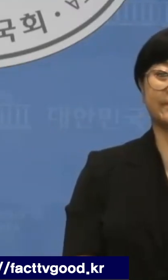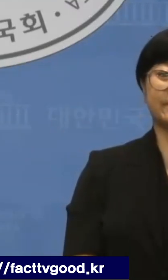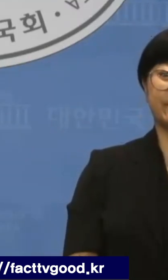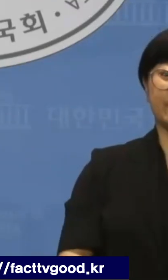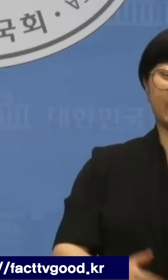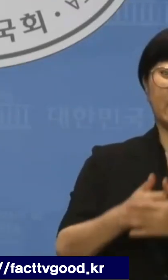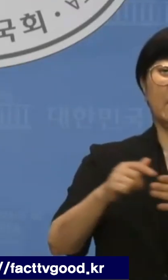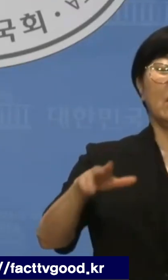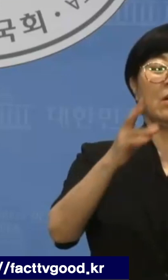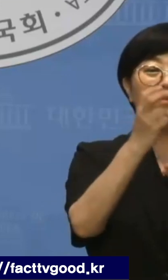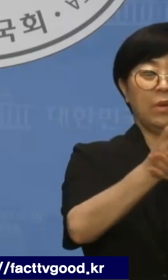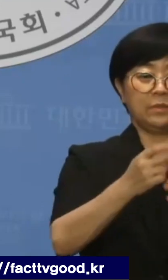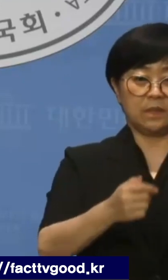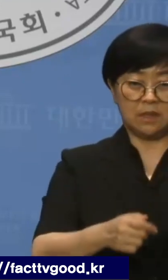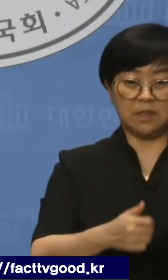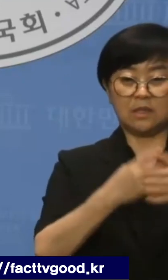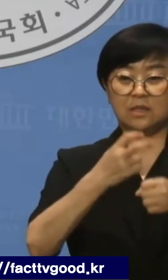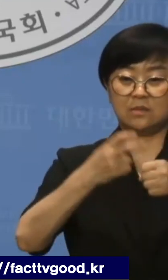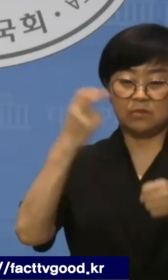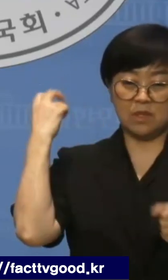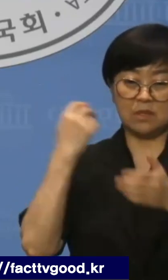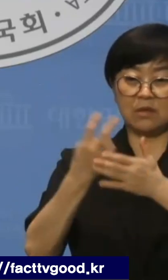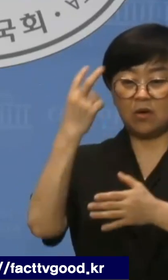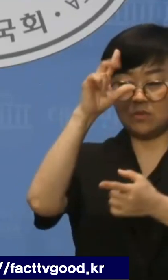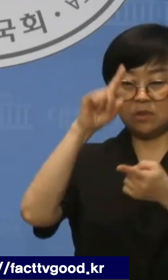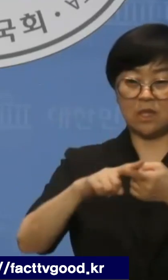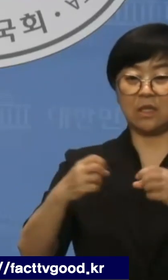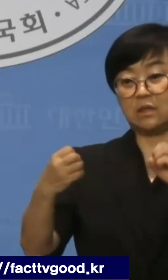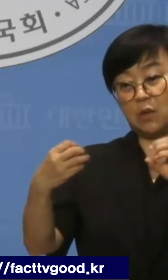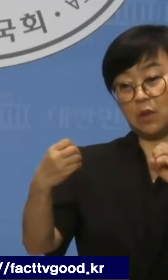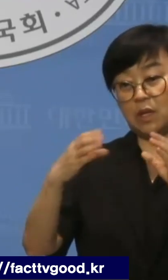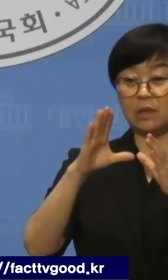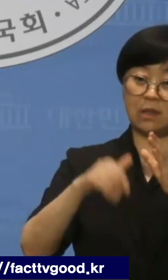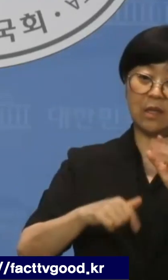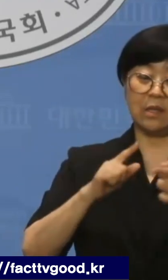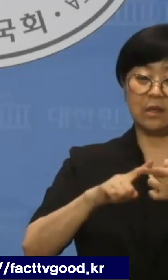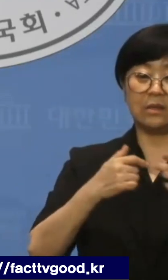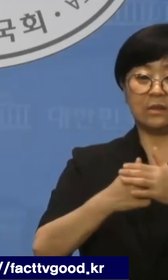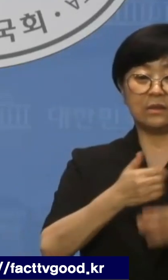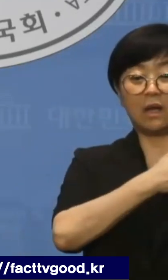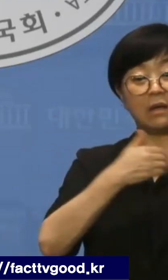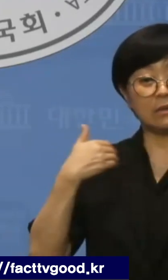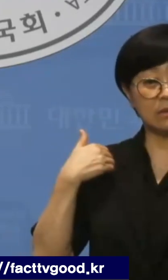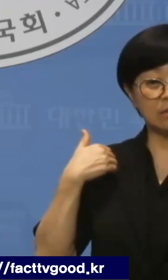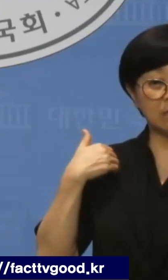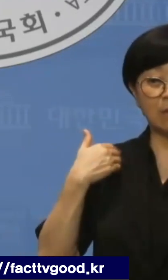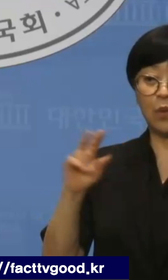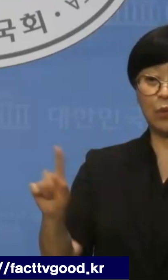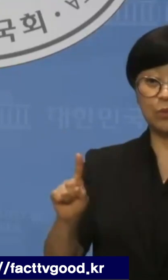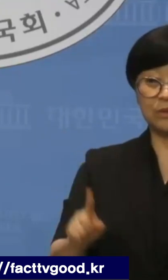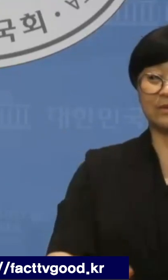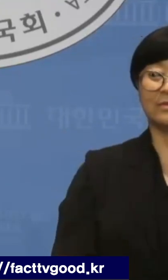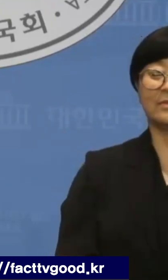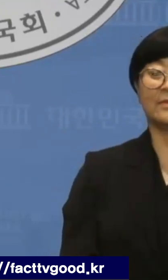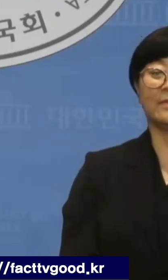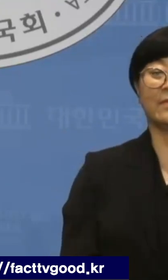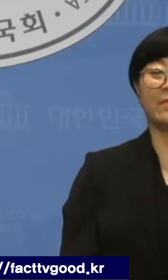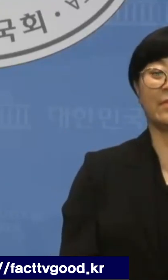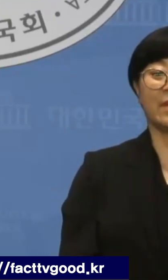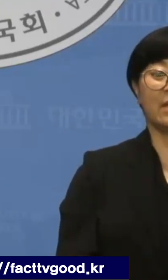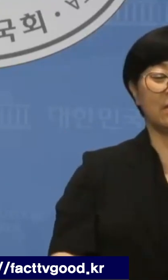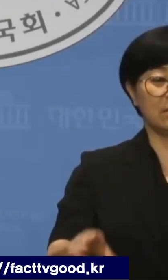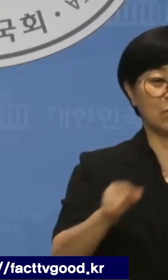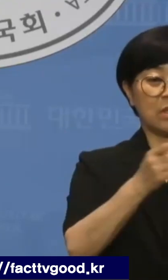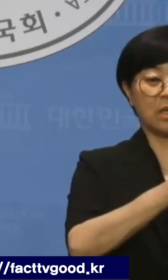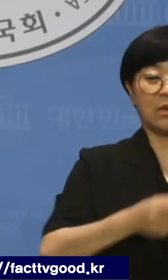이완규 법제처장님, 20여 년 검찰과의 대화에서 보여준 그 당돌함은 어디로 갔습니까? 이완규